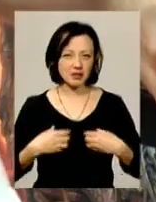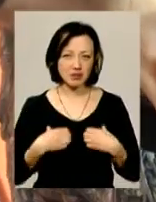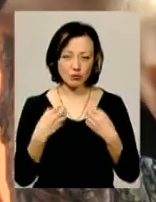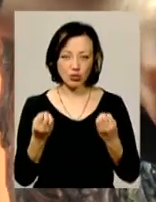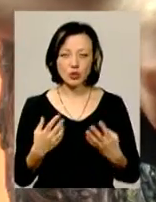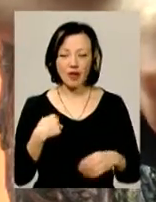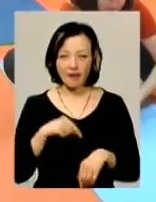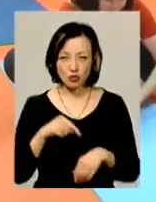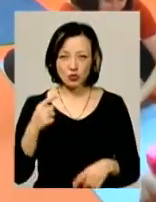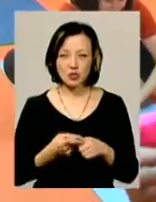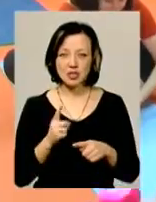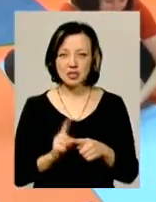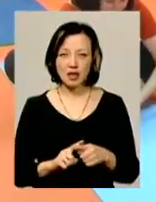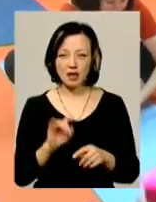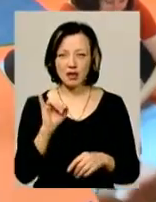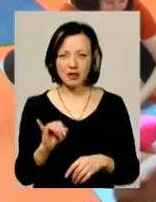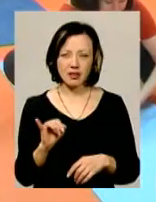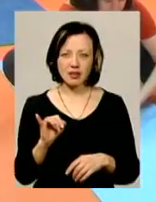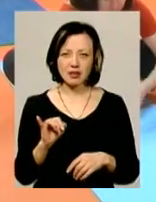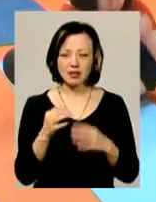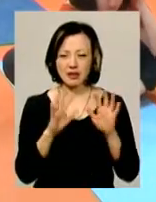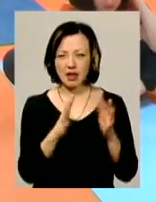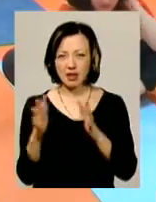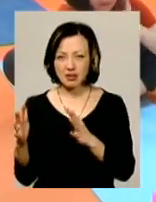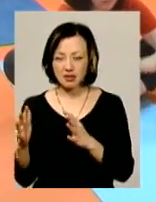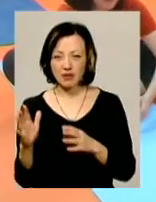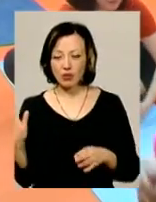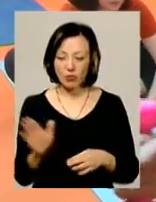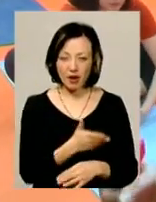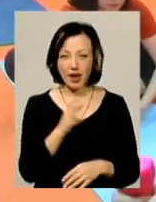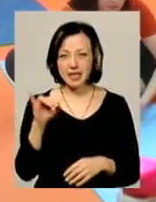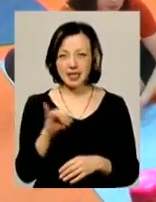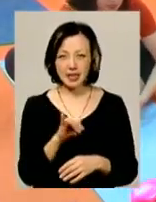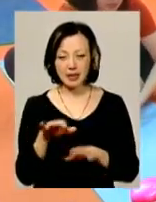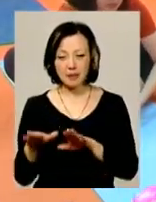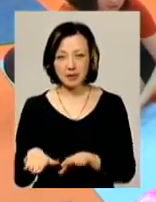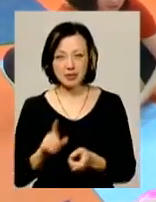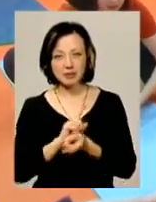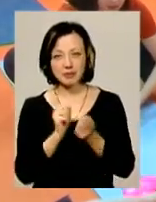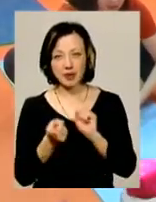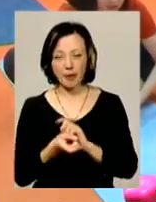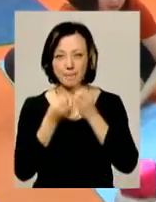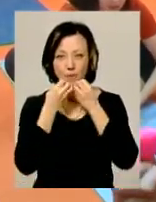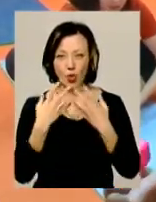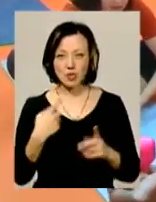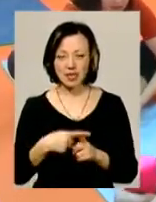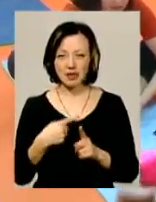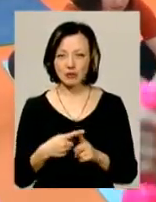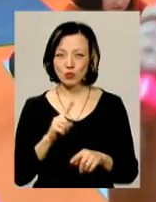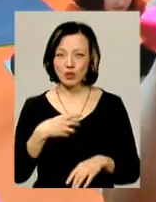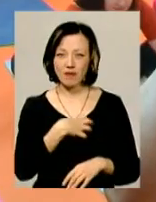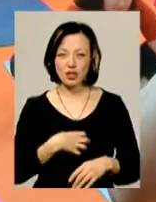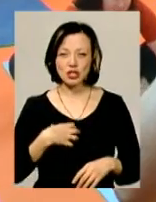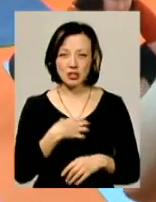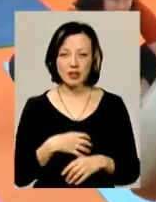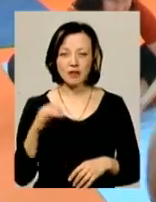Я відчула, що цей негатив десь витіснюється потрохи, і на місце йому приходить позитив. Це дуже важливо